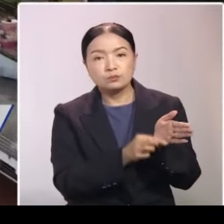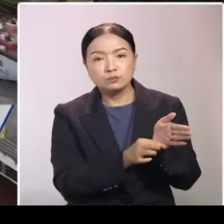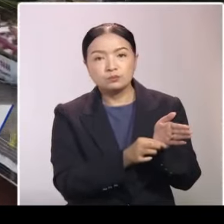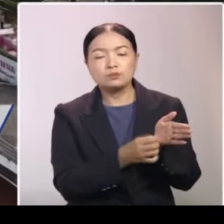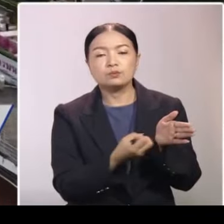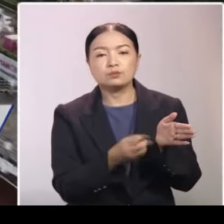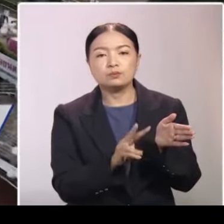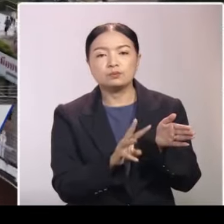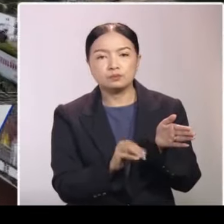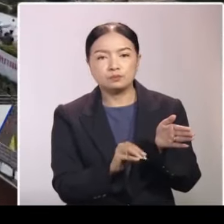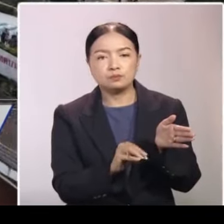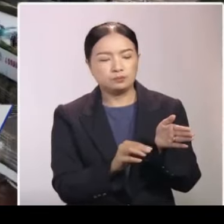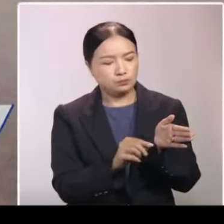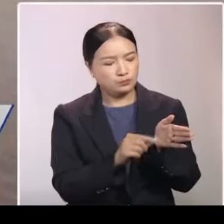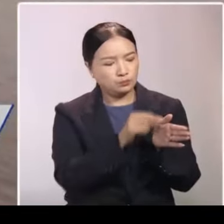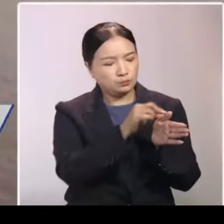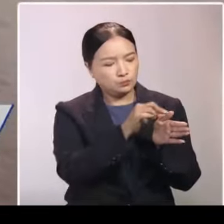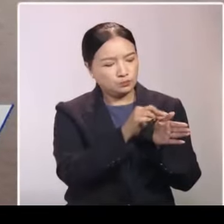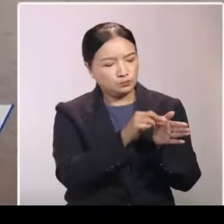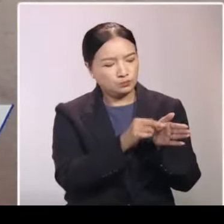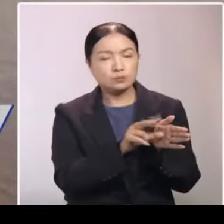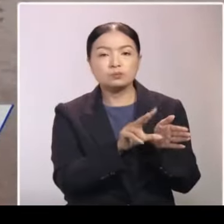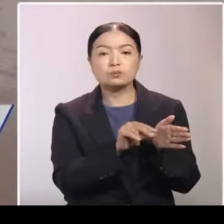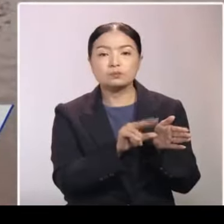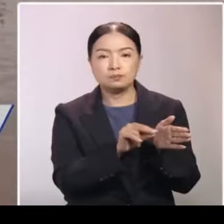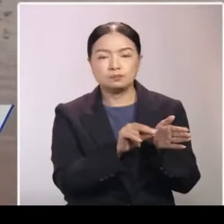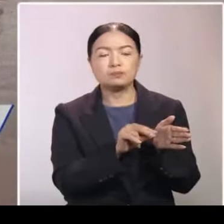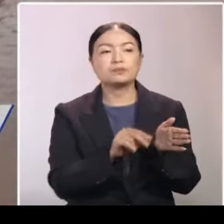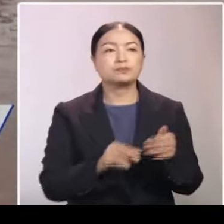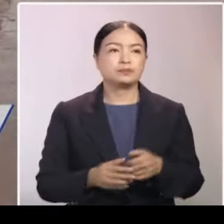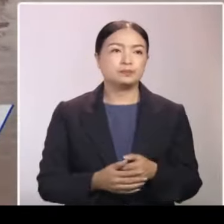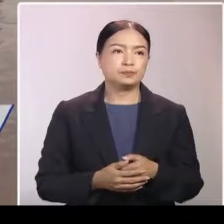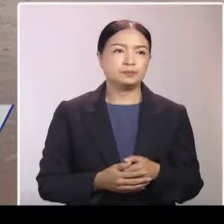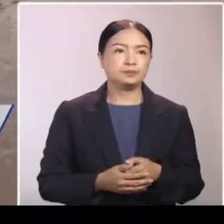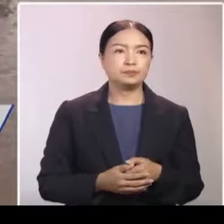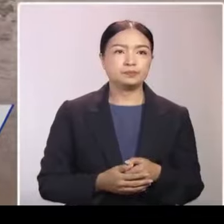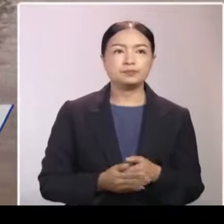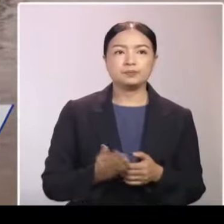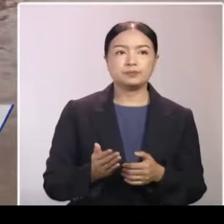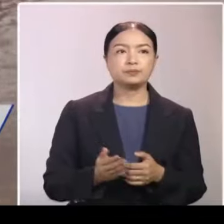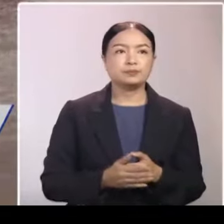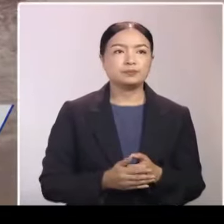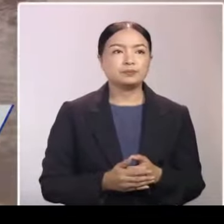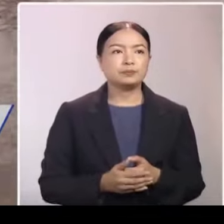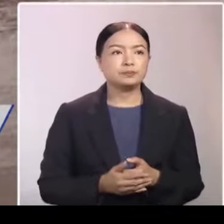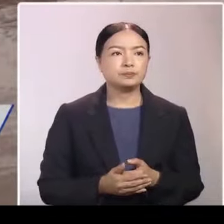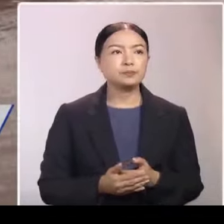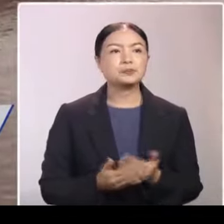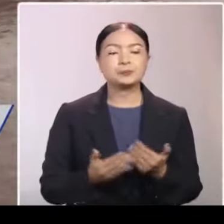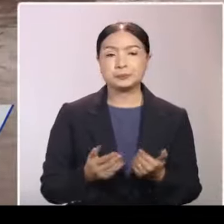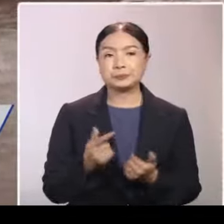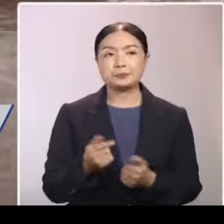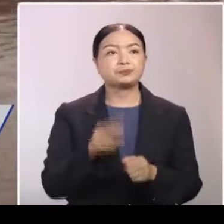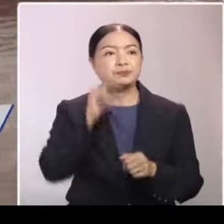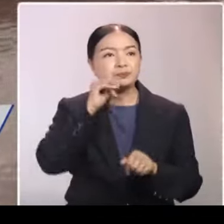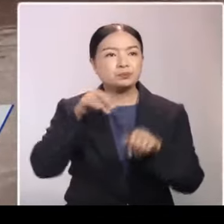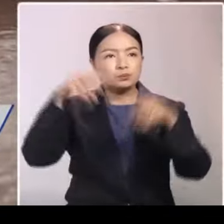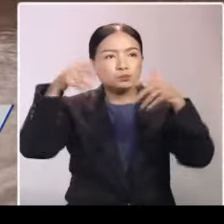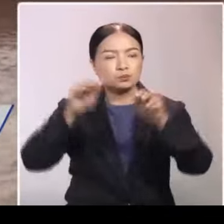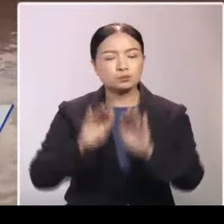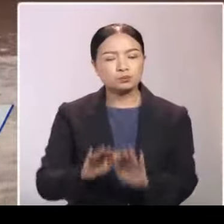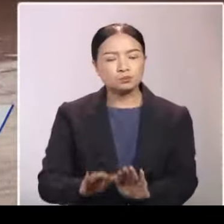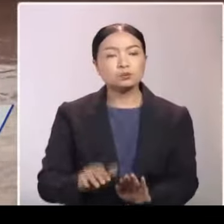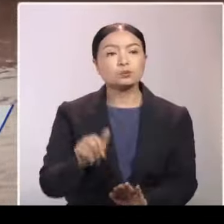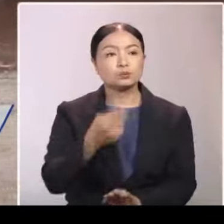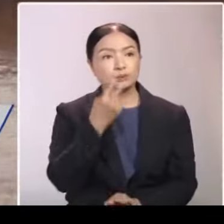12เมตอยู่ 30ซมนะคะทางเทศบาลเมืองนครพนมก็ยืนยันค่ะว่ายังสามารถรองรับน้ำได้